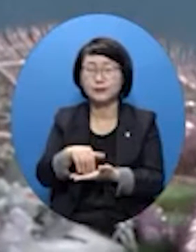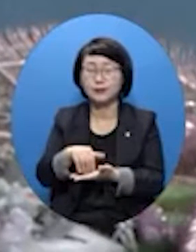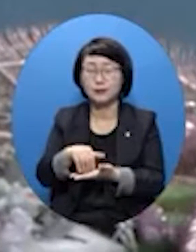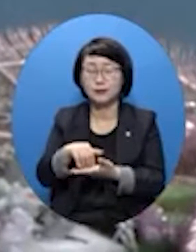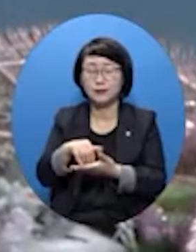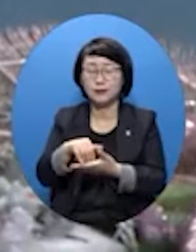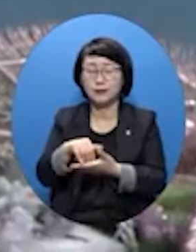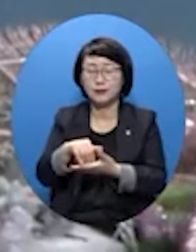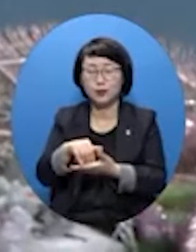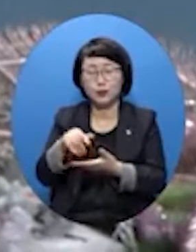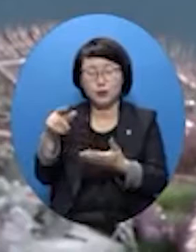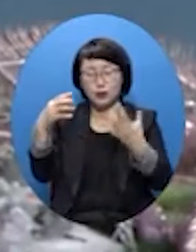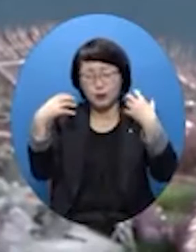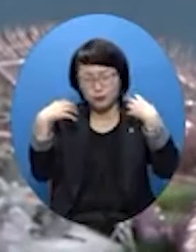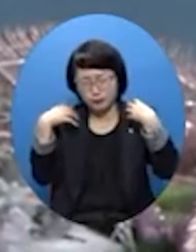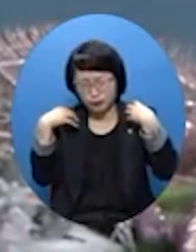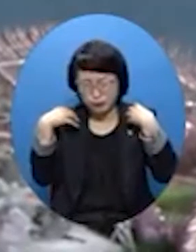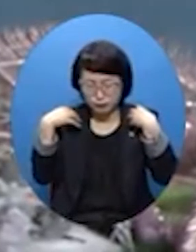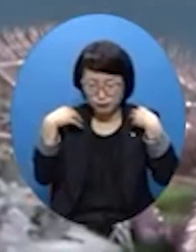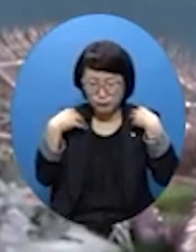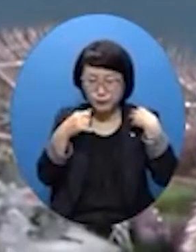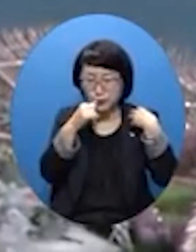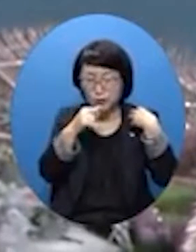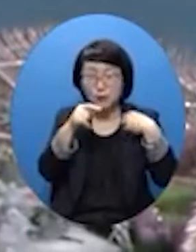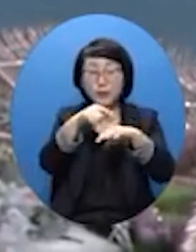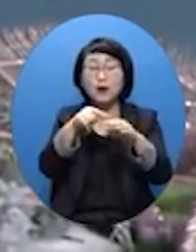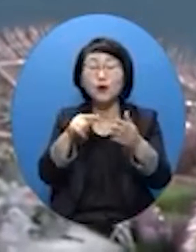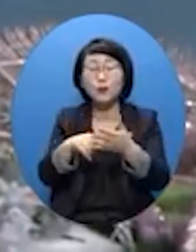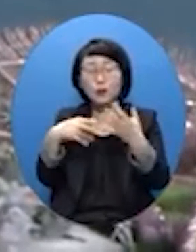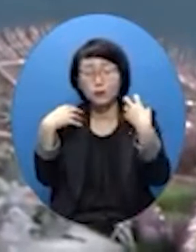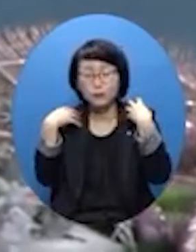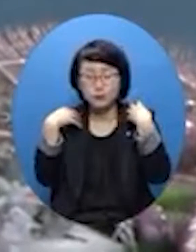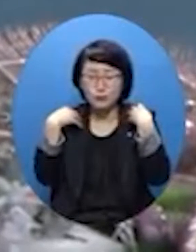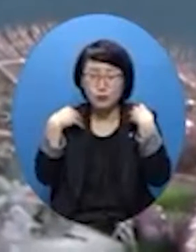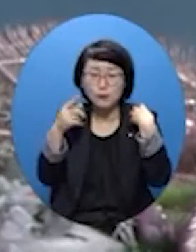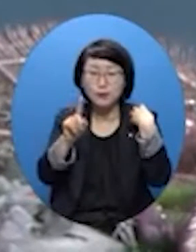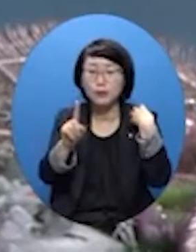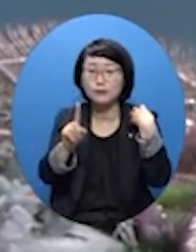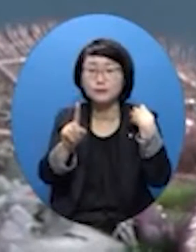멍에를 지고 살아가고 있습니다. 이 마음의 멍에는